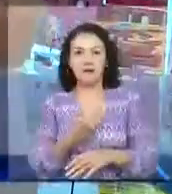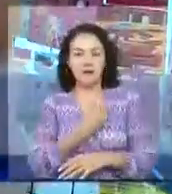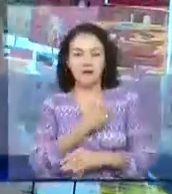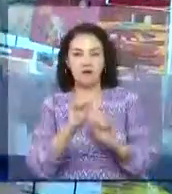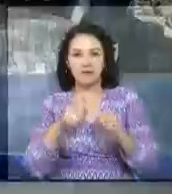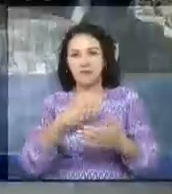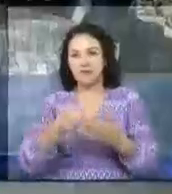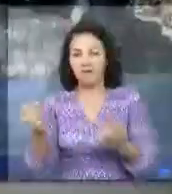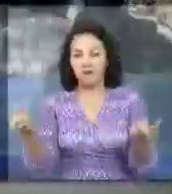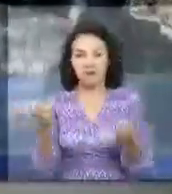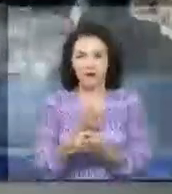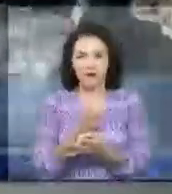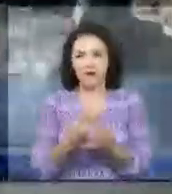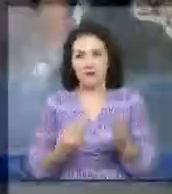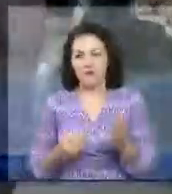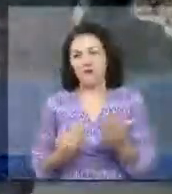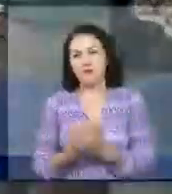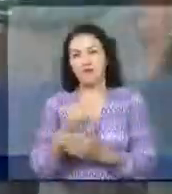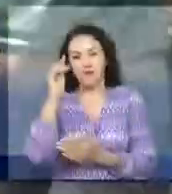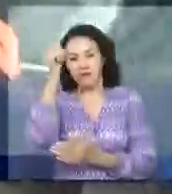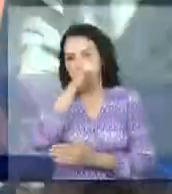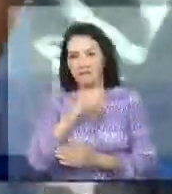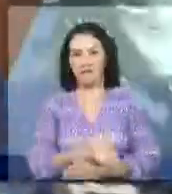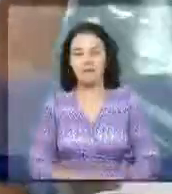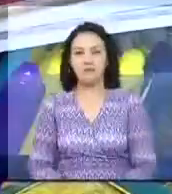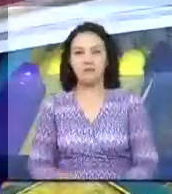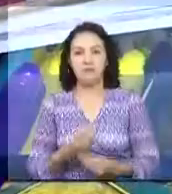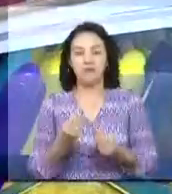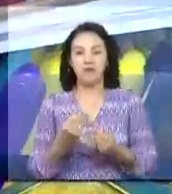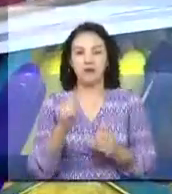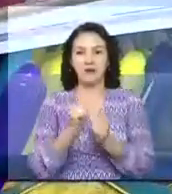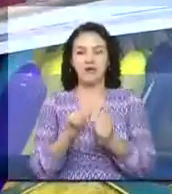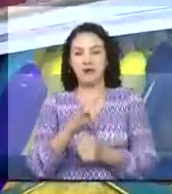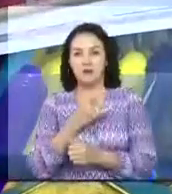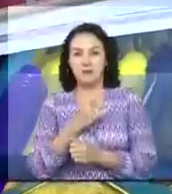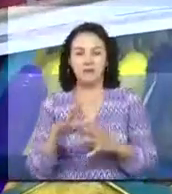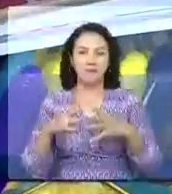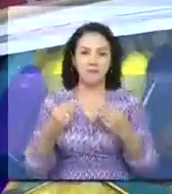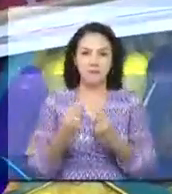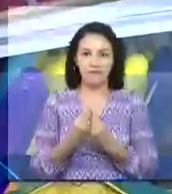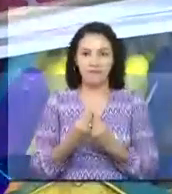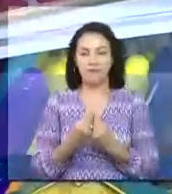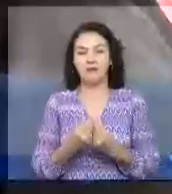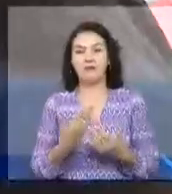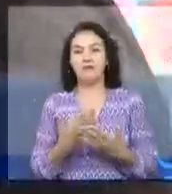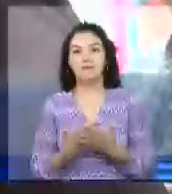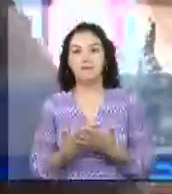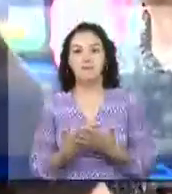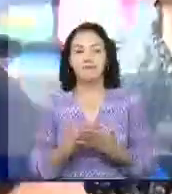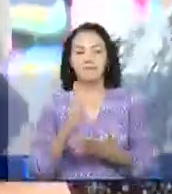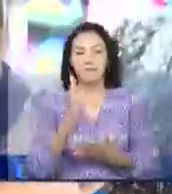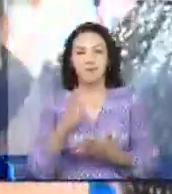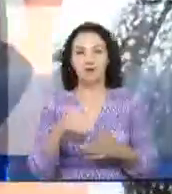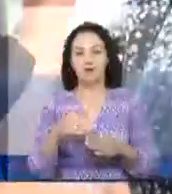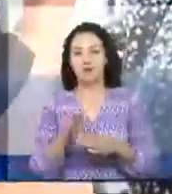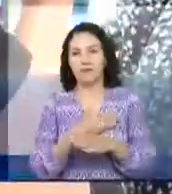смогут приобрести все необходимое к новому учебному году по доступным ценам. Кроме того, на каждого ребенка и семей, относящихся к социально уязвимым слоям населения, будет